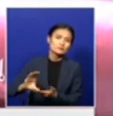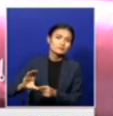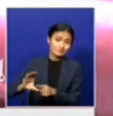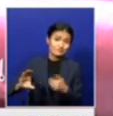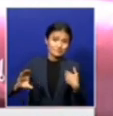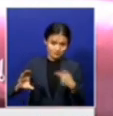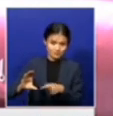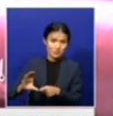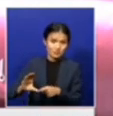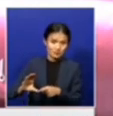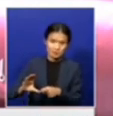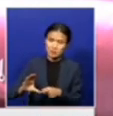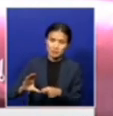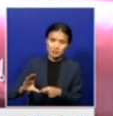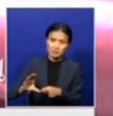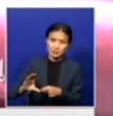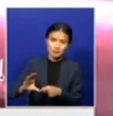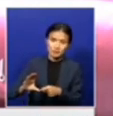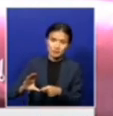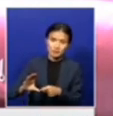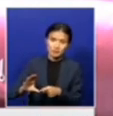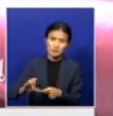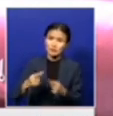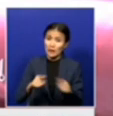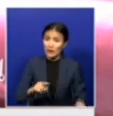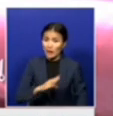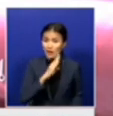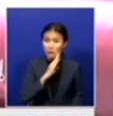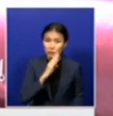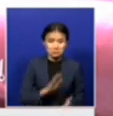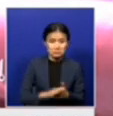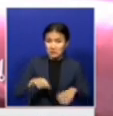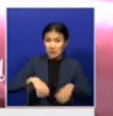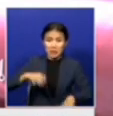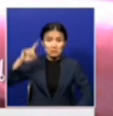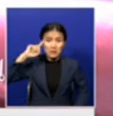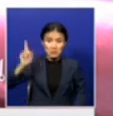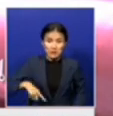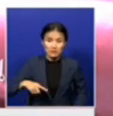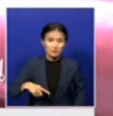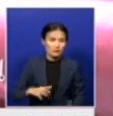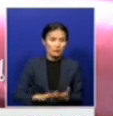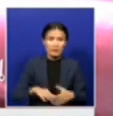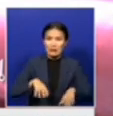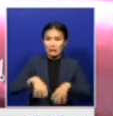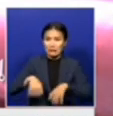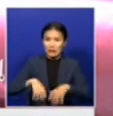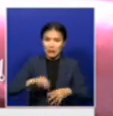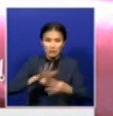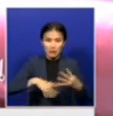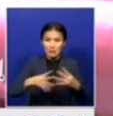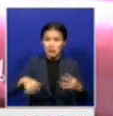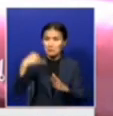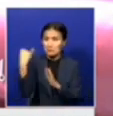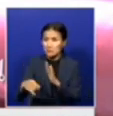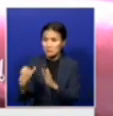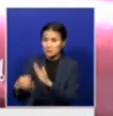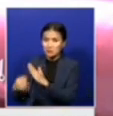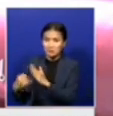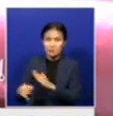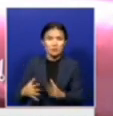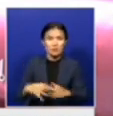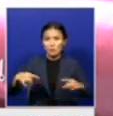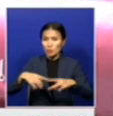เงินเยอะแยะมากมายแค่ไหนก็แล้วแต่ถ้าเราบริหารจัดการเงินไม่ได้เราไม่สามารถบริหารจัดการงบประมาณได้เป็น